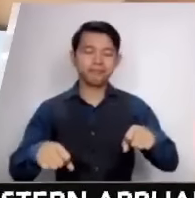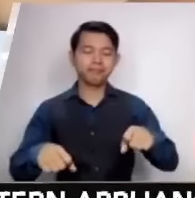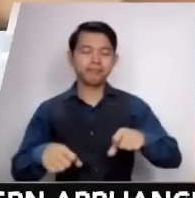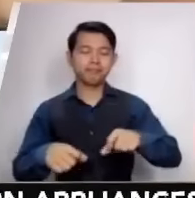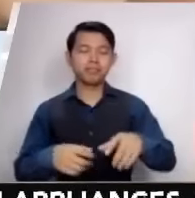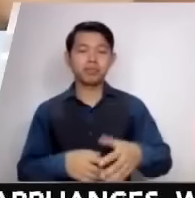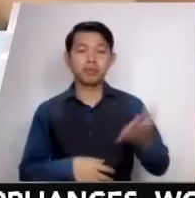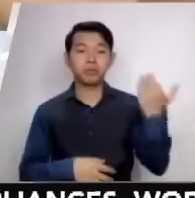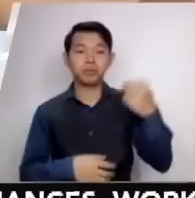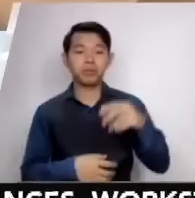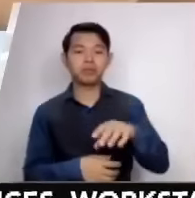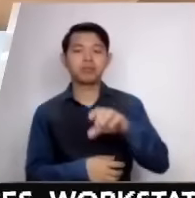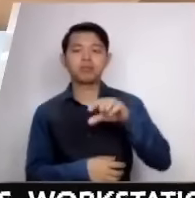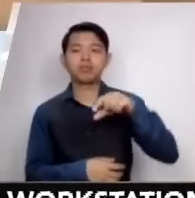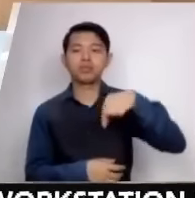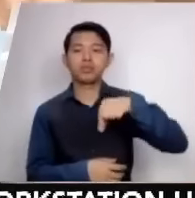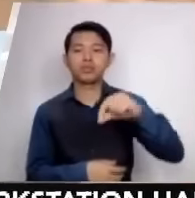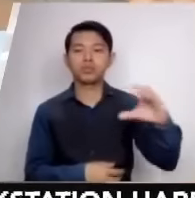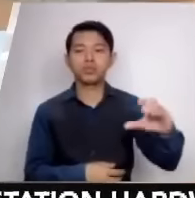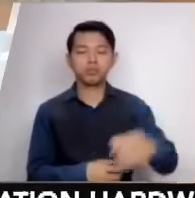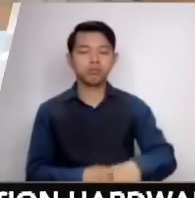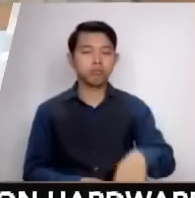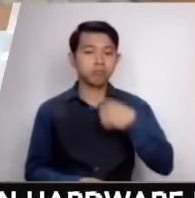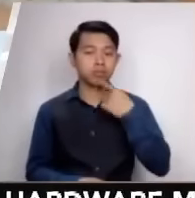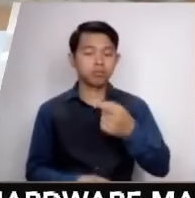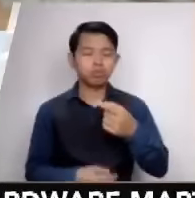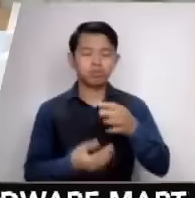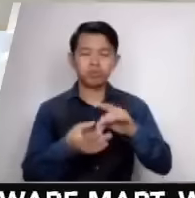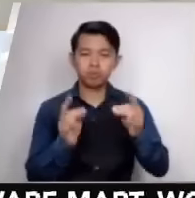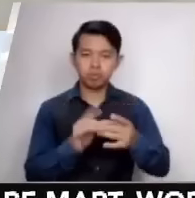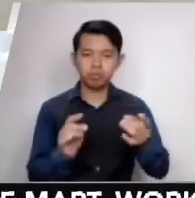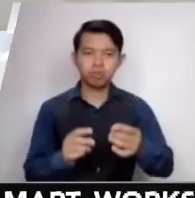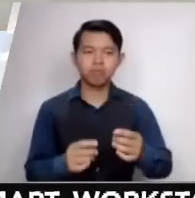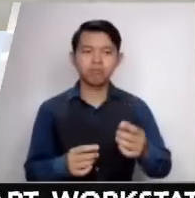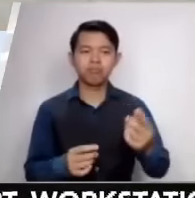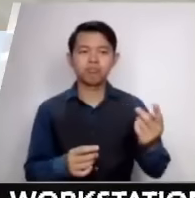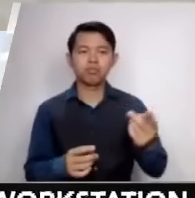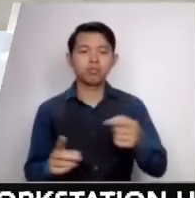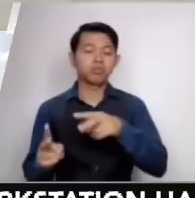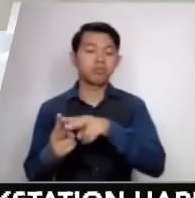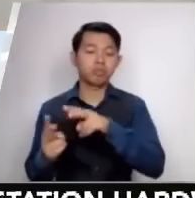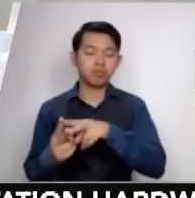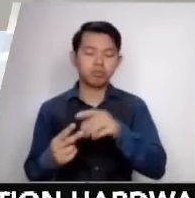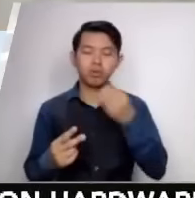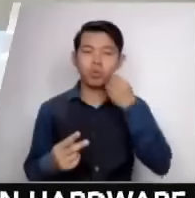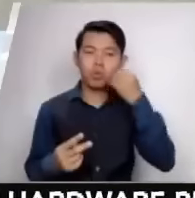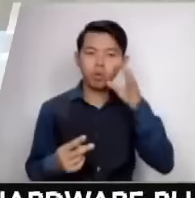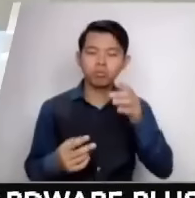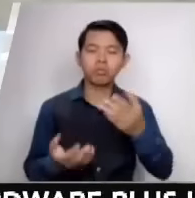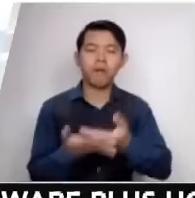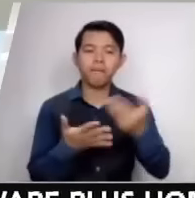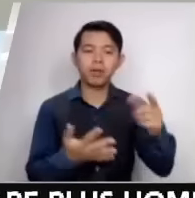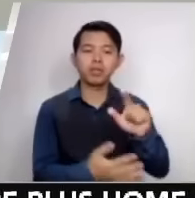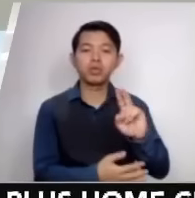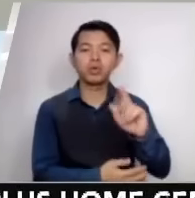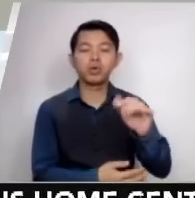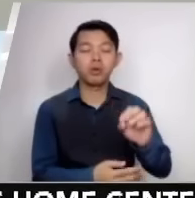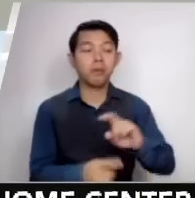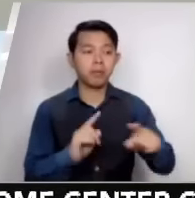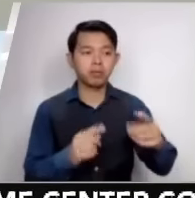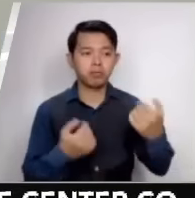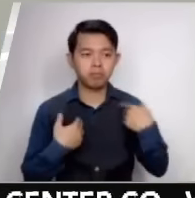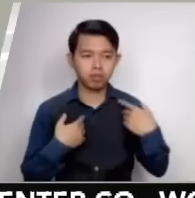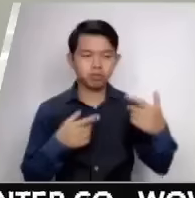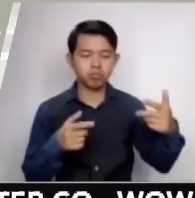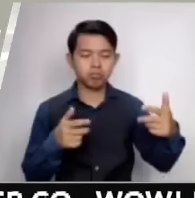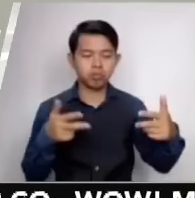ng biktima, pauwi na sila ng kanyang pamangkin matapos bumili ng lugaw nang harangin ng mga suspect na nakasakay sa motorsiklo. Tinutukan po